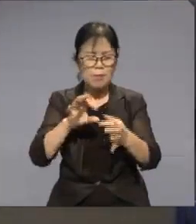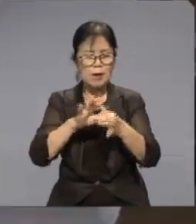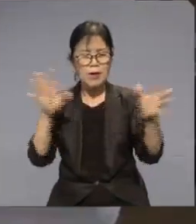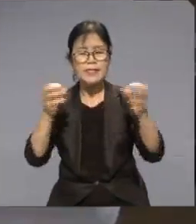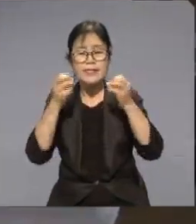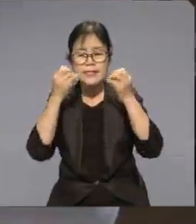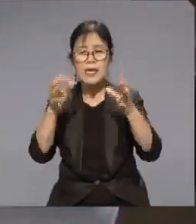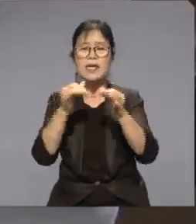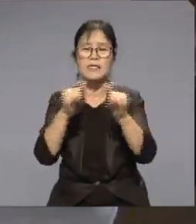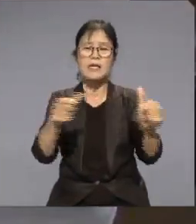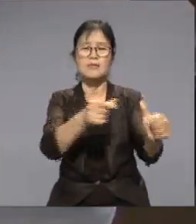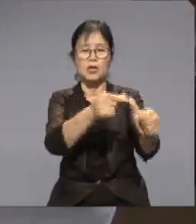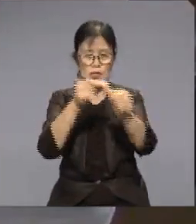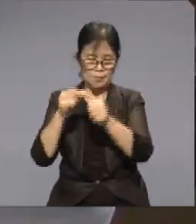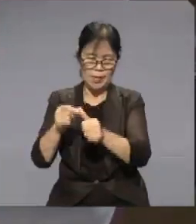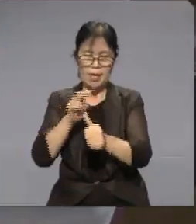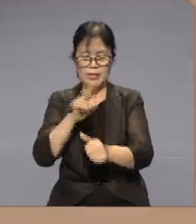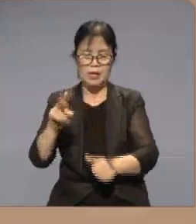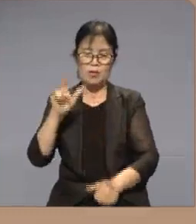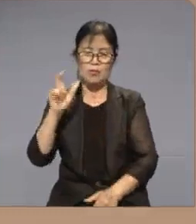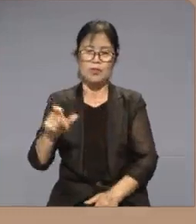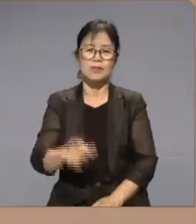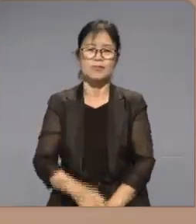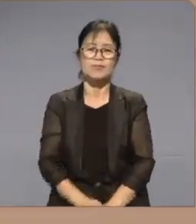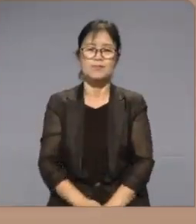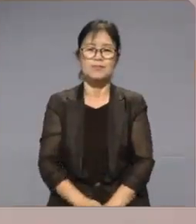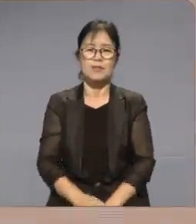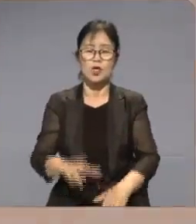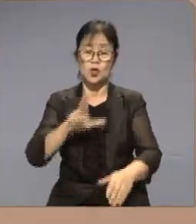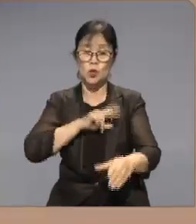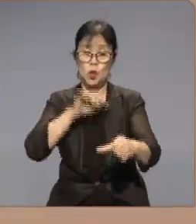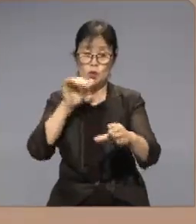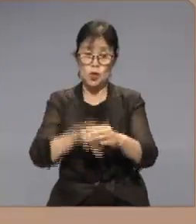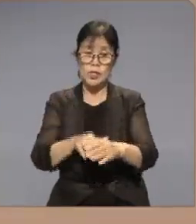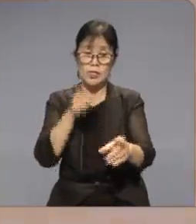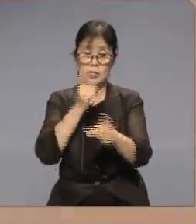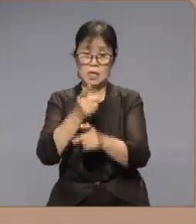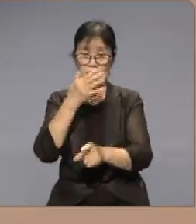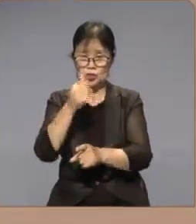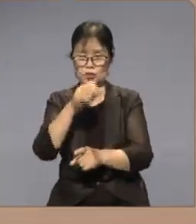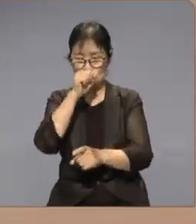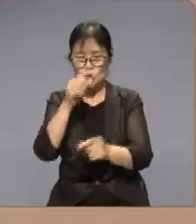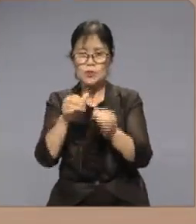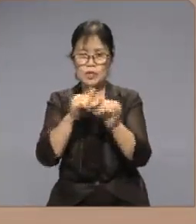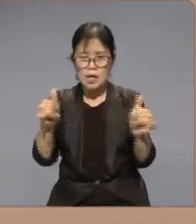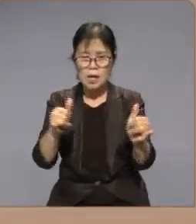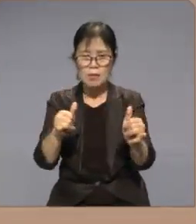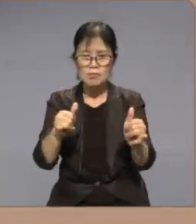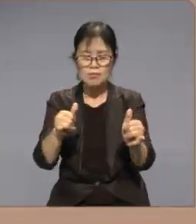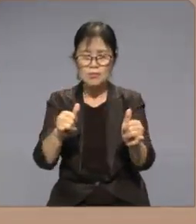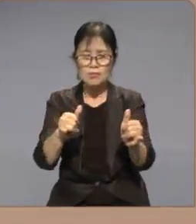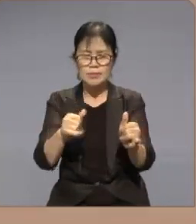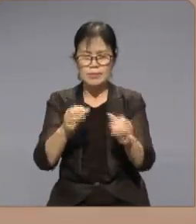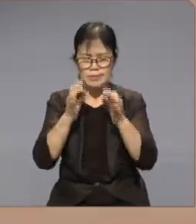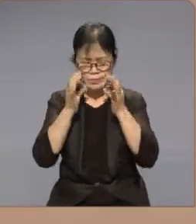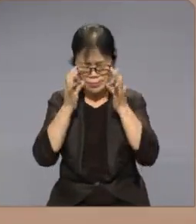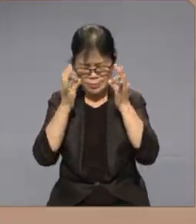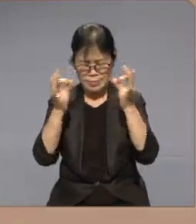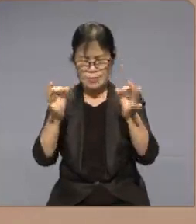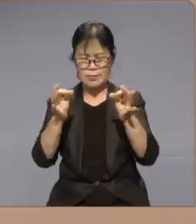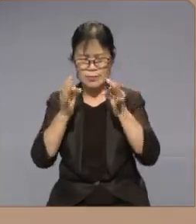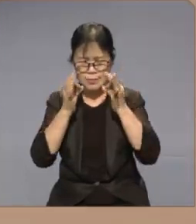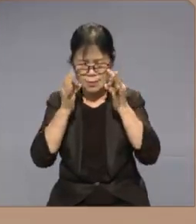인재를 영입해야 한다고 강조했습니다. 이번 총선에서 승리할 수 있는 좋은 인재라 그러면 삼고초려가